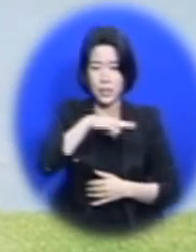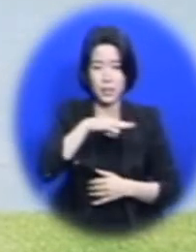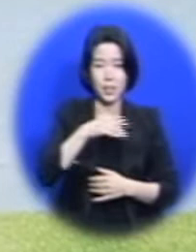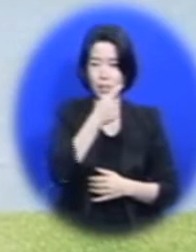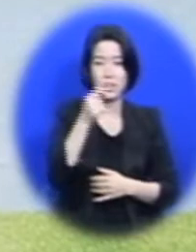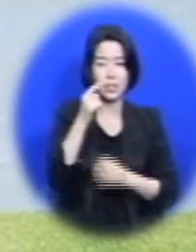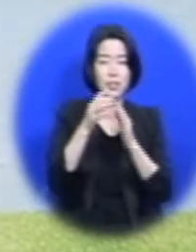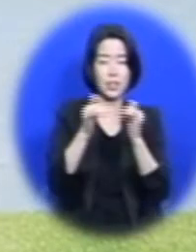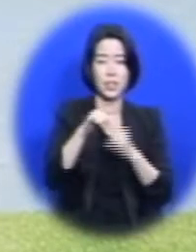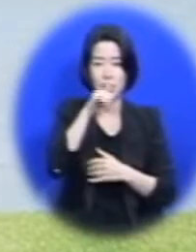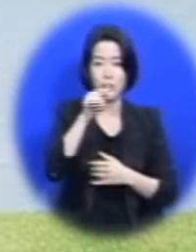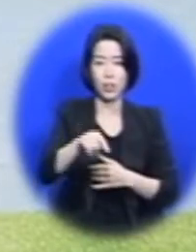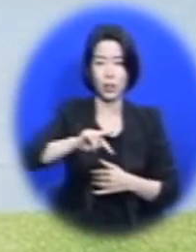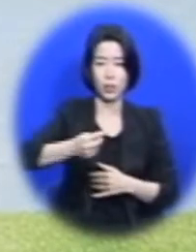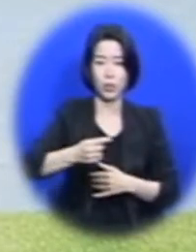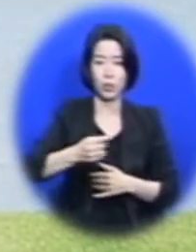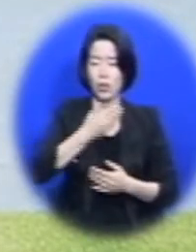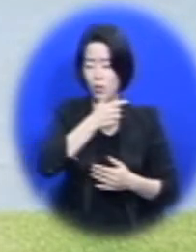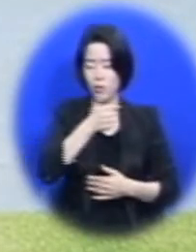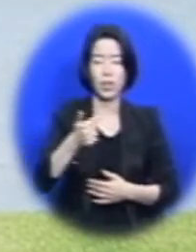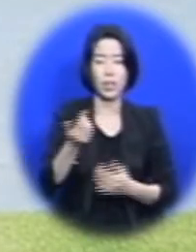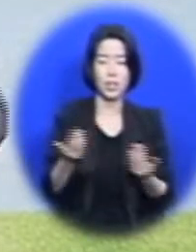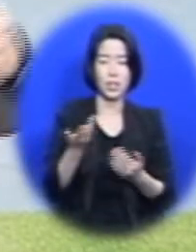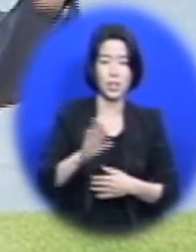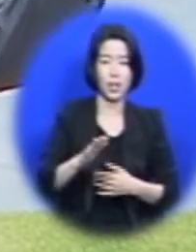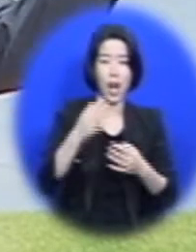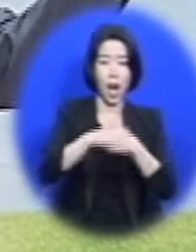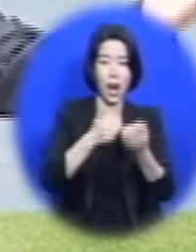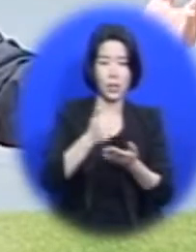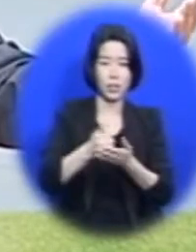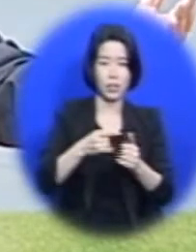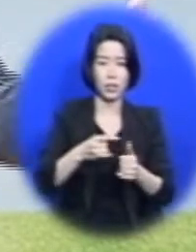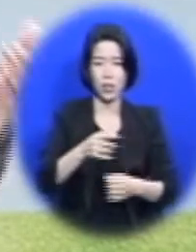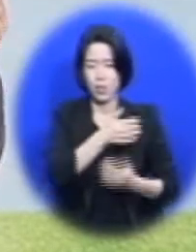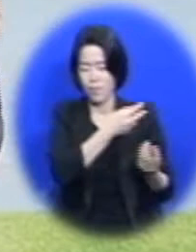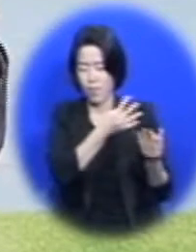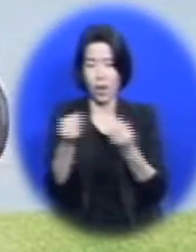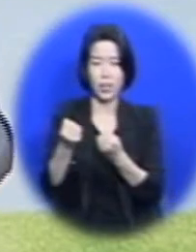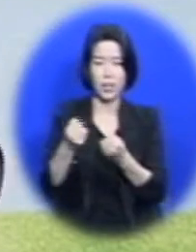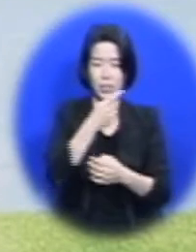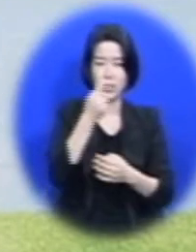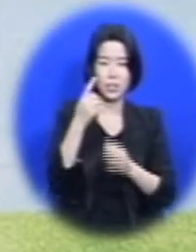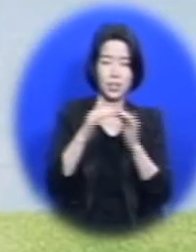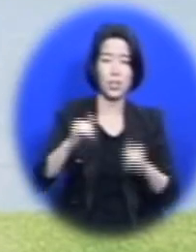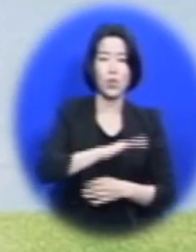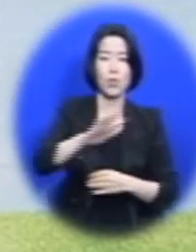증인이 있는 것도 대단한 일인데 하나님께서 허다히 많은 증인들이 우리와 함께 있다는